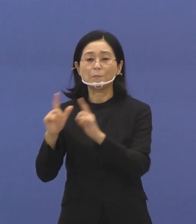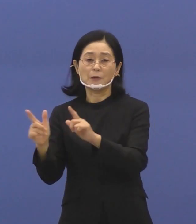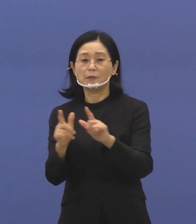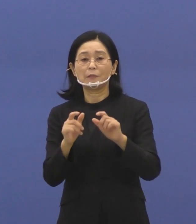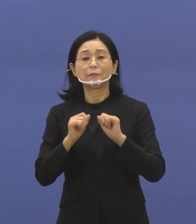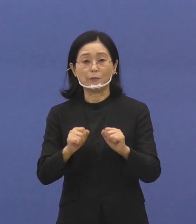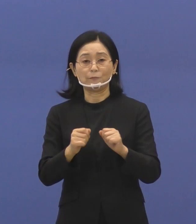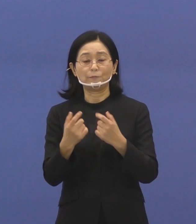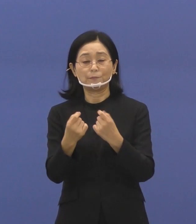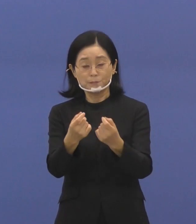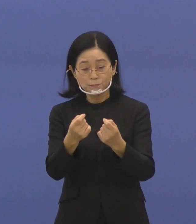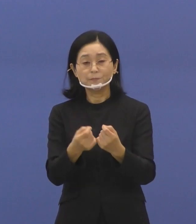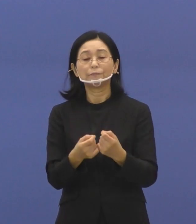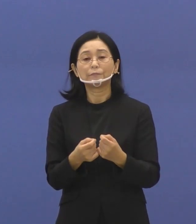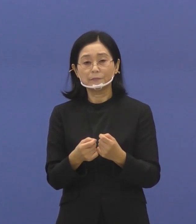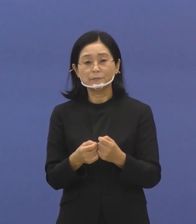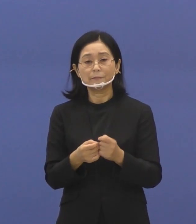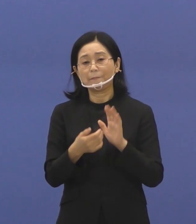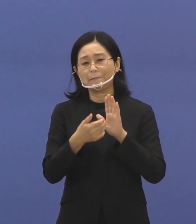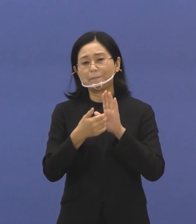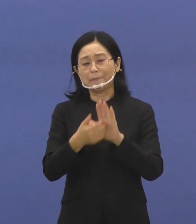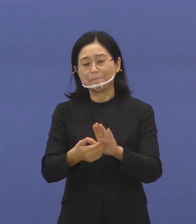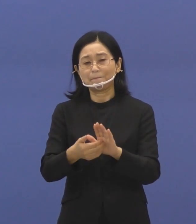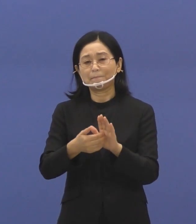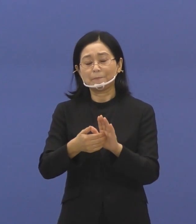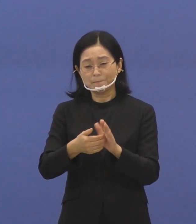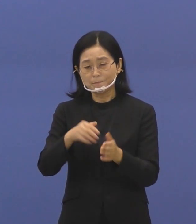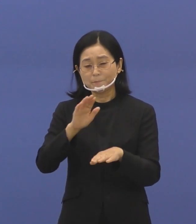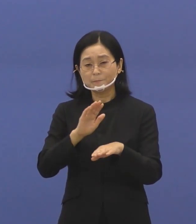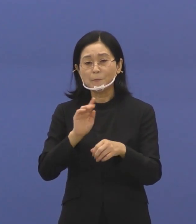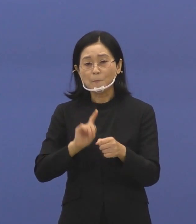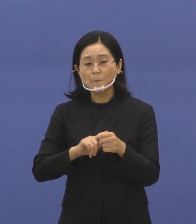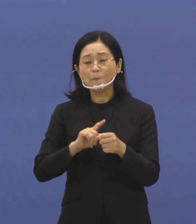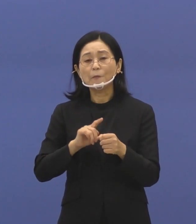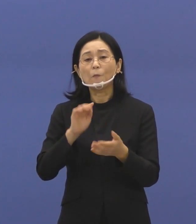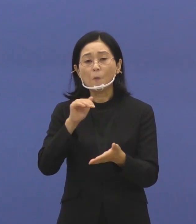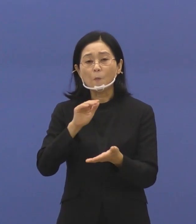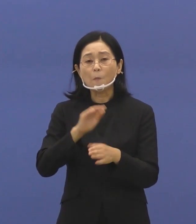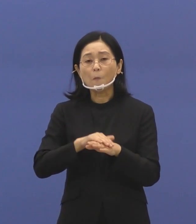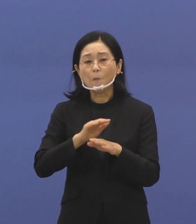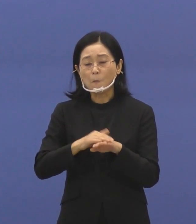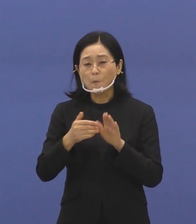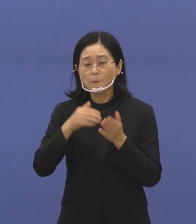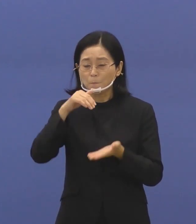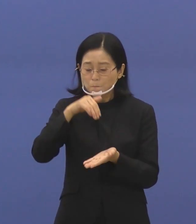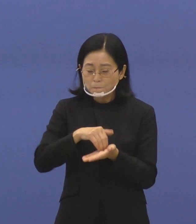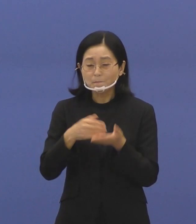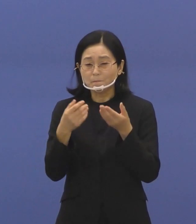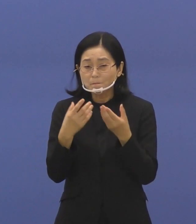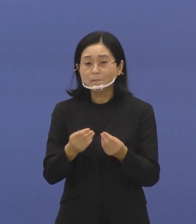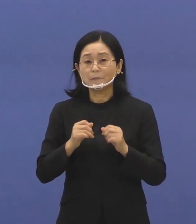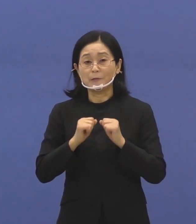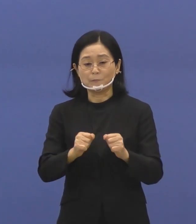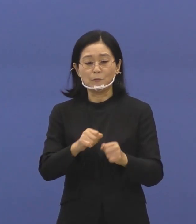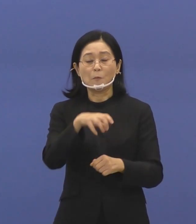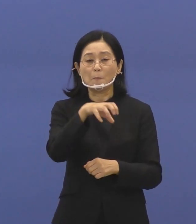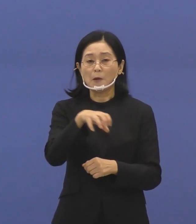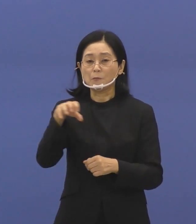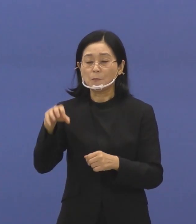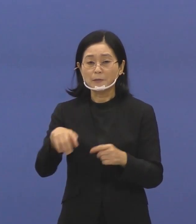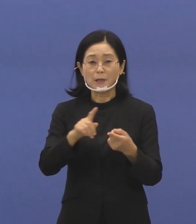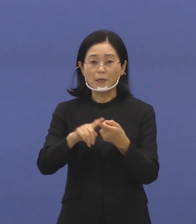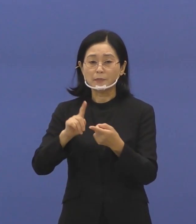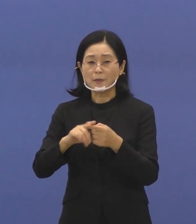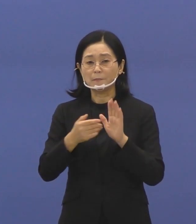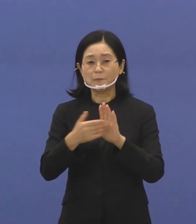徹底と、そして、場面場面での感染対策、それを行った上で、経済